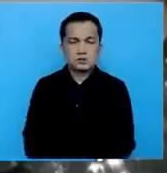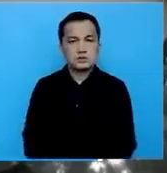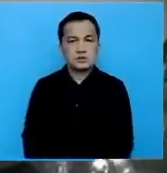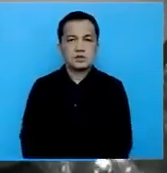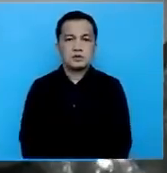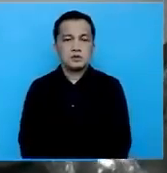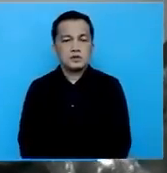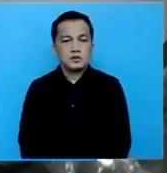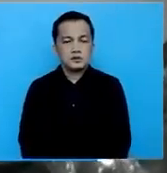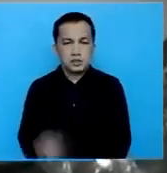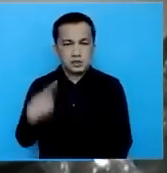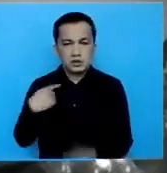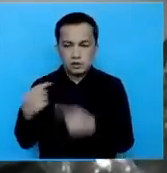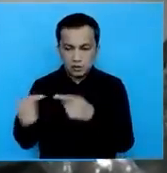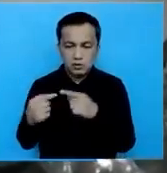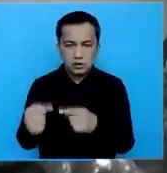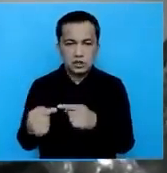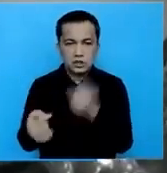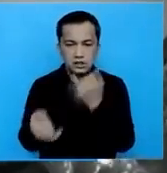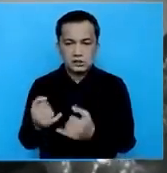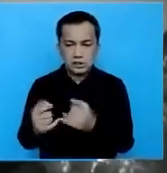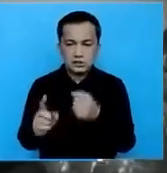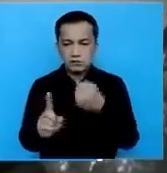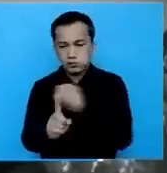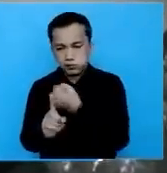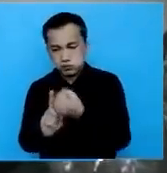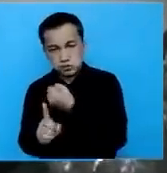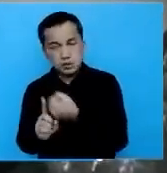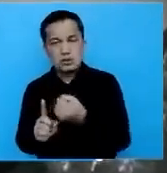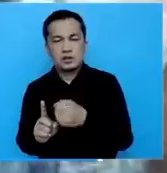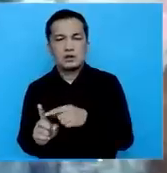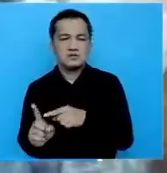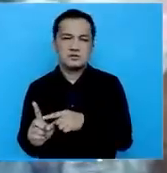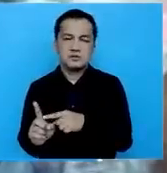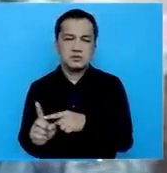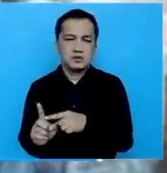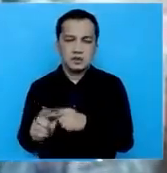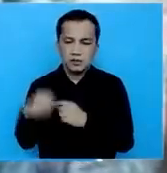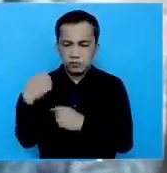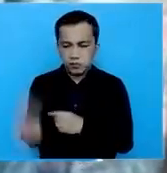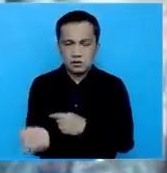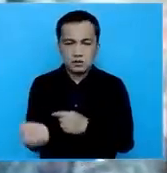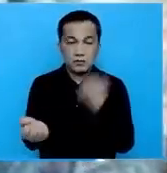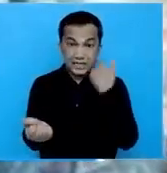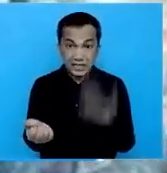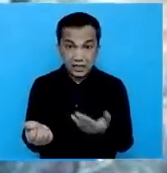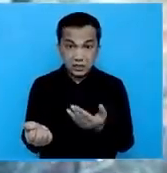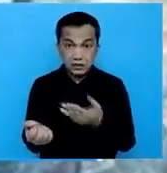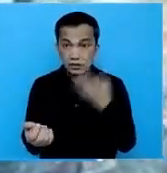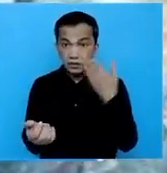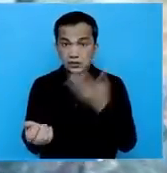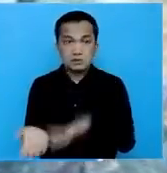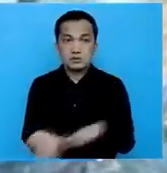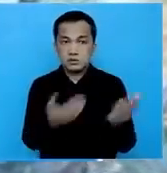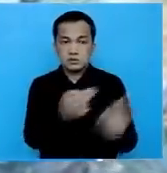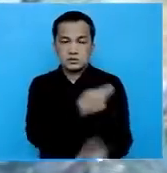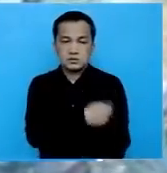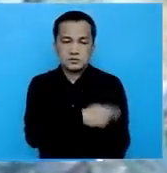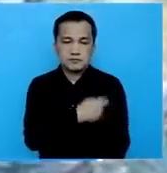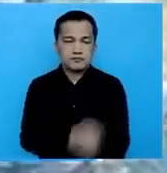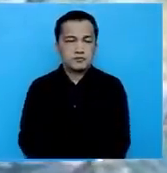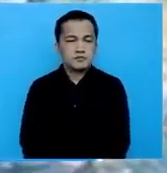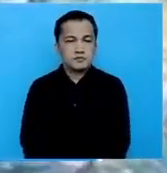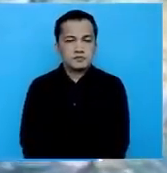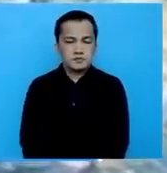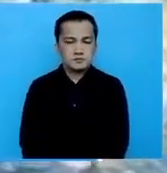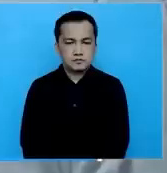ng komosyon hanggang sa binugbog ng mga sospek ang biktima. Wala na raw buhay si Patrick nang dumating sa ospital. Tinanong ko yung